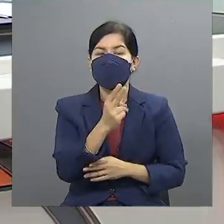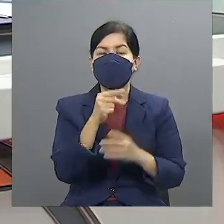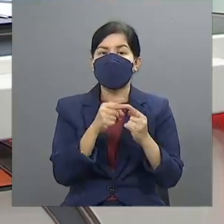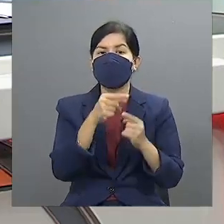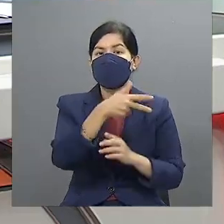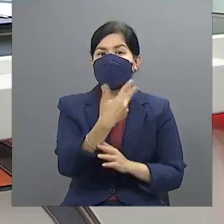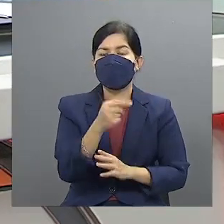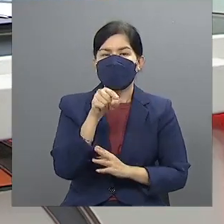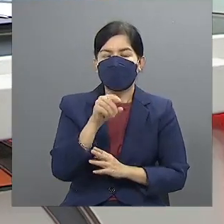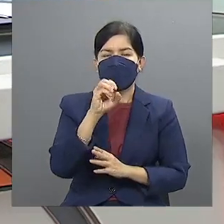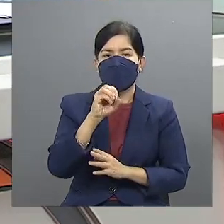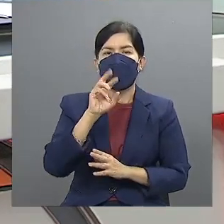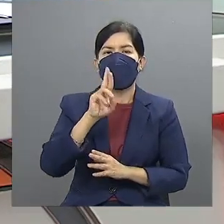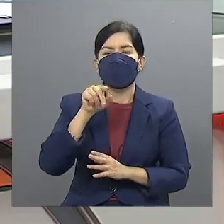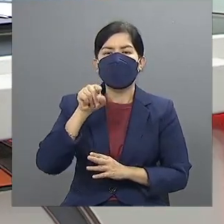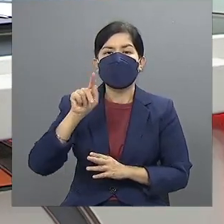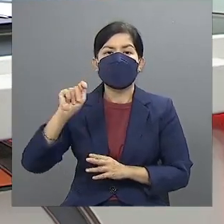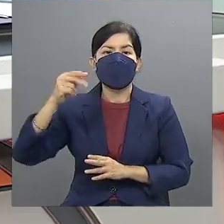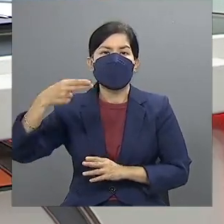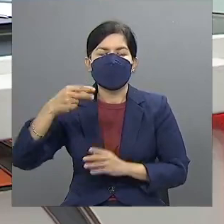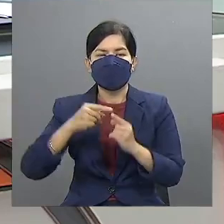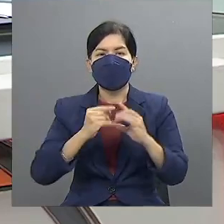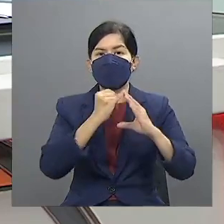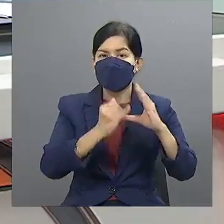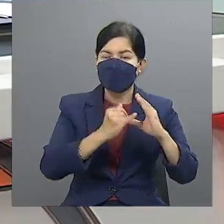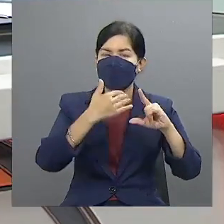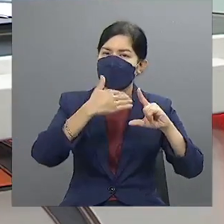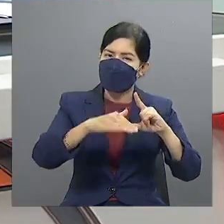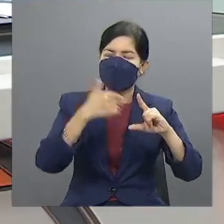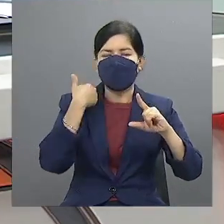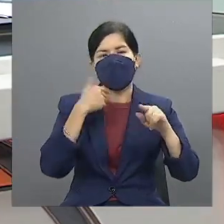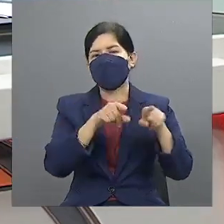thaipbs.or.th YouTube ของ Thai PBS LINE ก็มีเหมือนกัน @thaipbs สามารถติดตามได้ทุกช่องทางกันเลยค่ะ